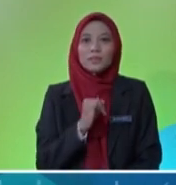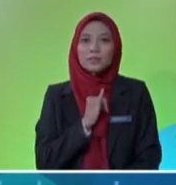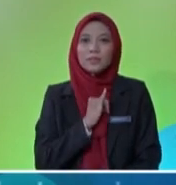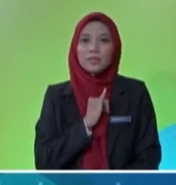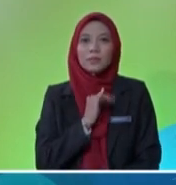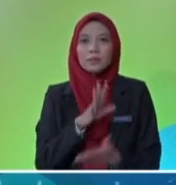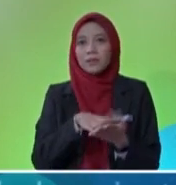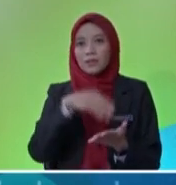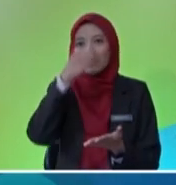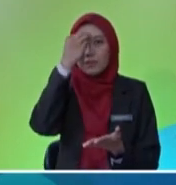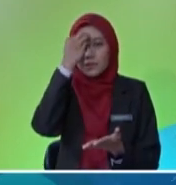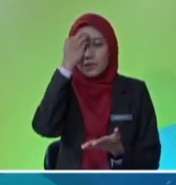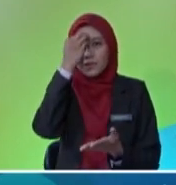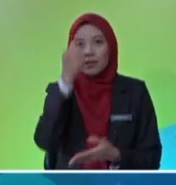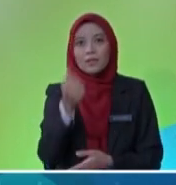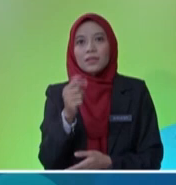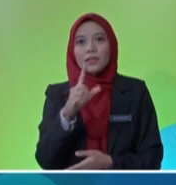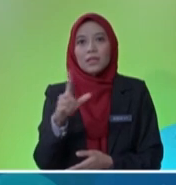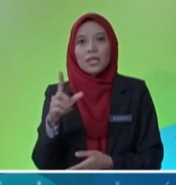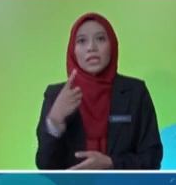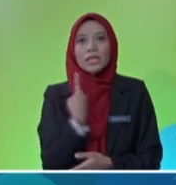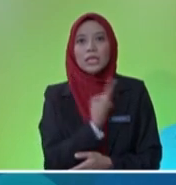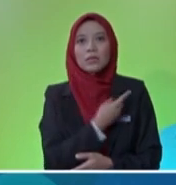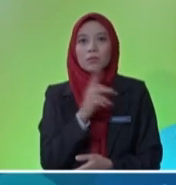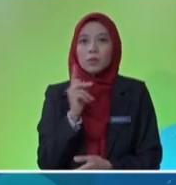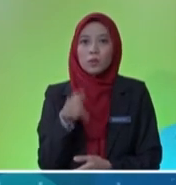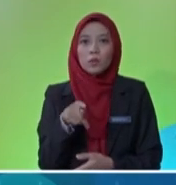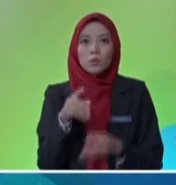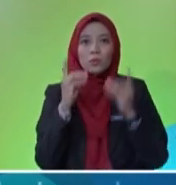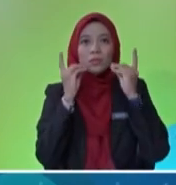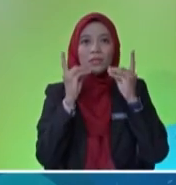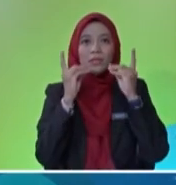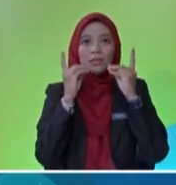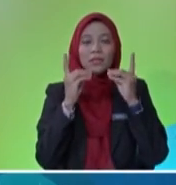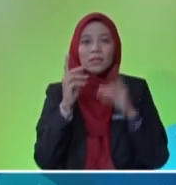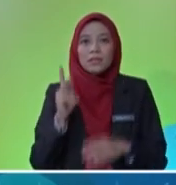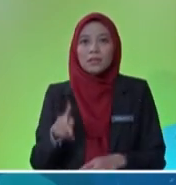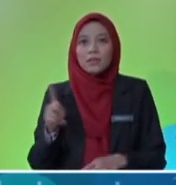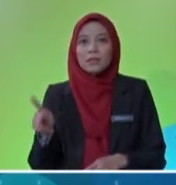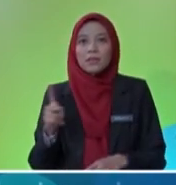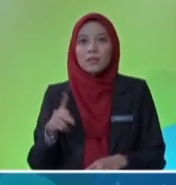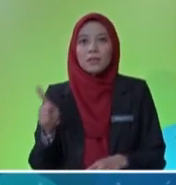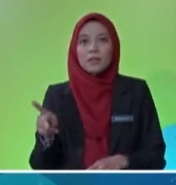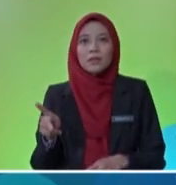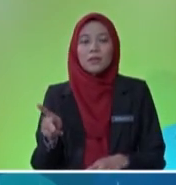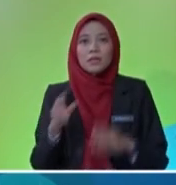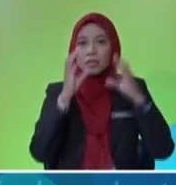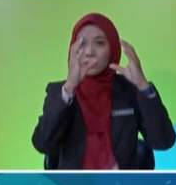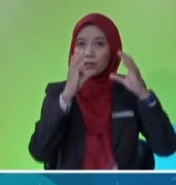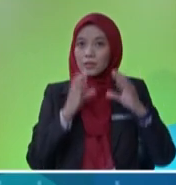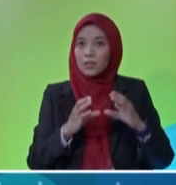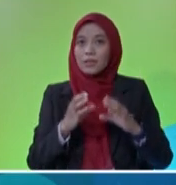pada hari ini iyalah itu perlu mendidik karena karena cara membuat panggilan